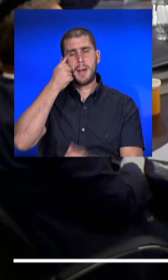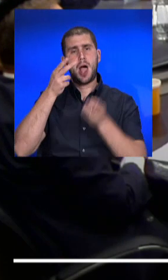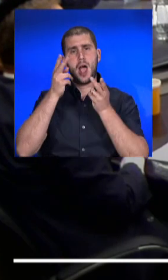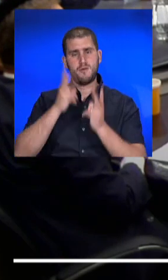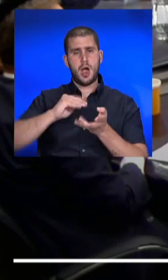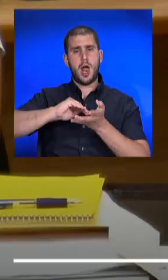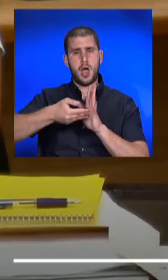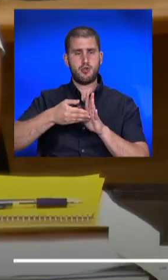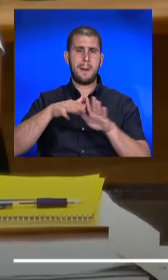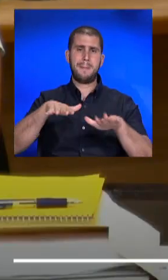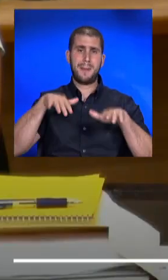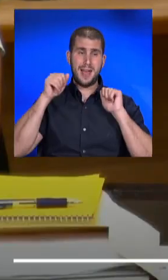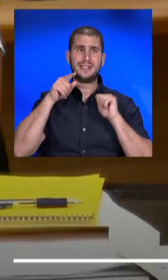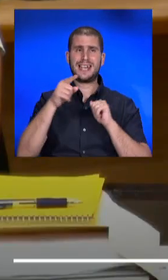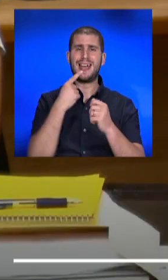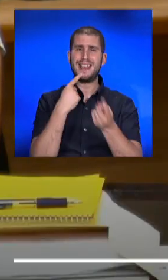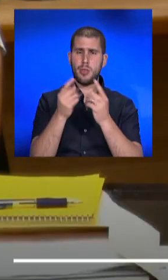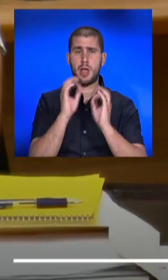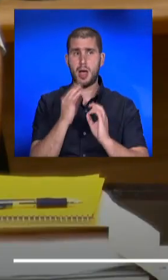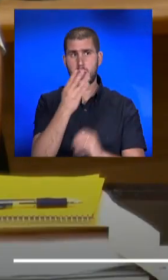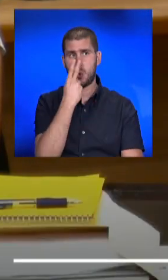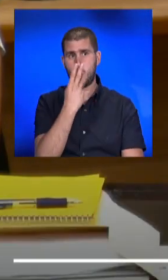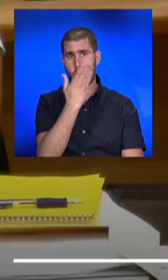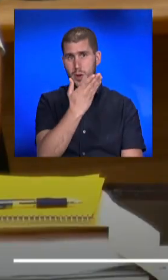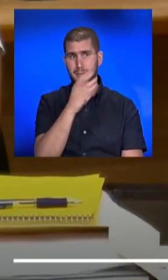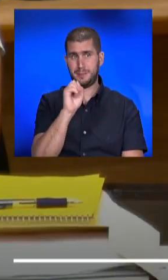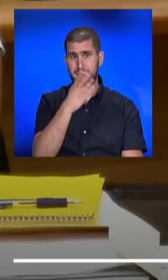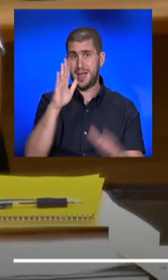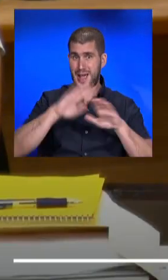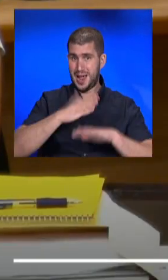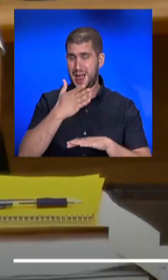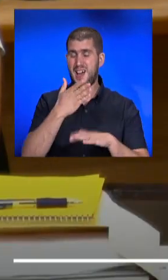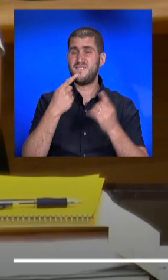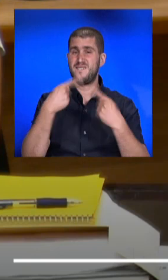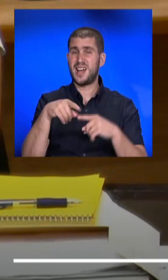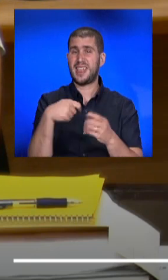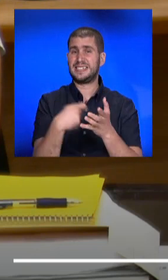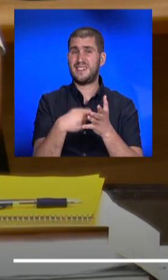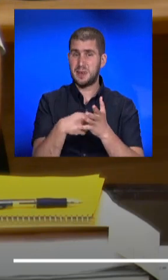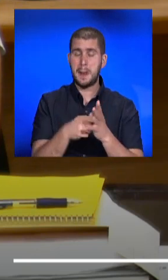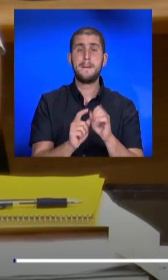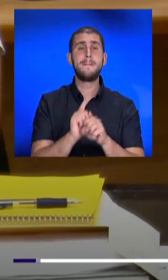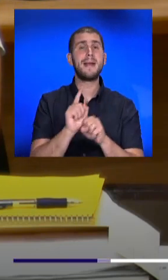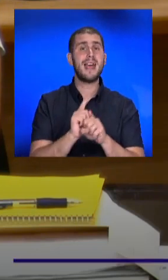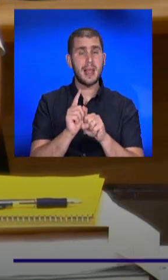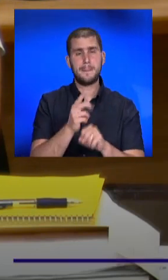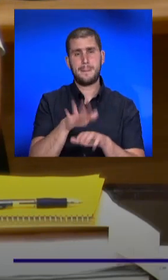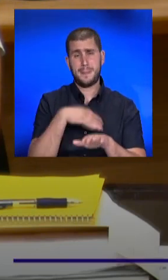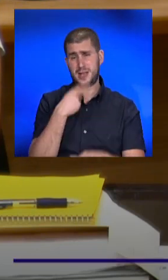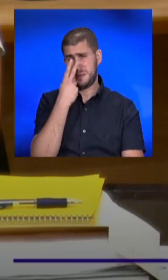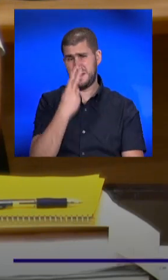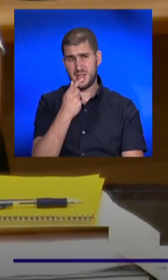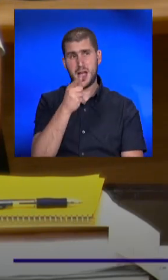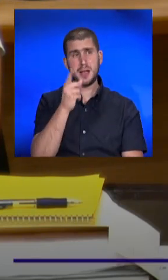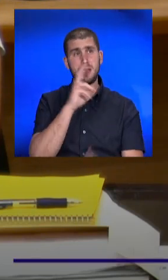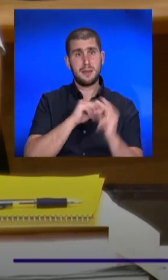אותו במליאה, וזה הדיון. הנה מה שאנחנו רואות כאן הלילה בוועדת הכספים. כרגע, ממה שאני מבינה, אגב, אם